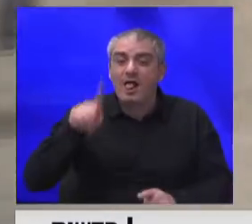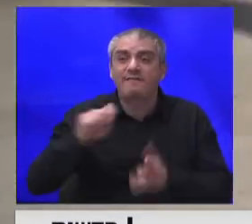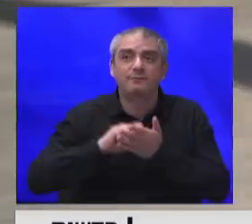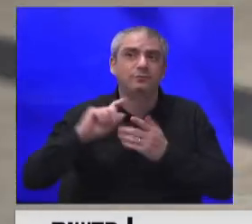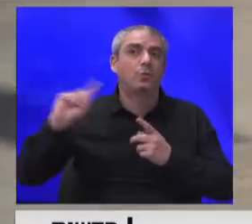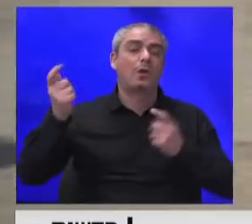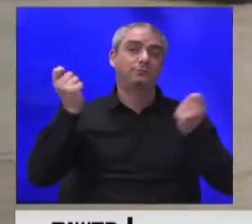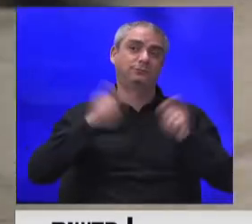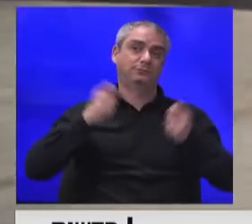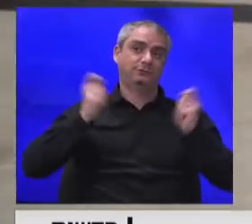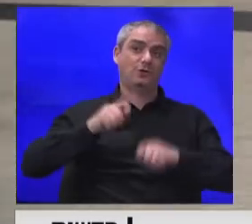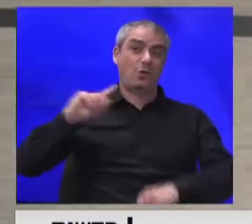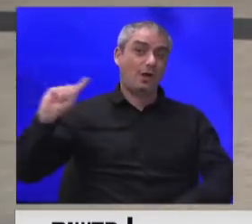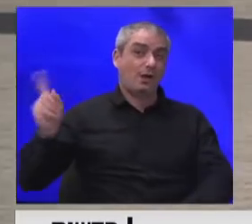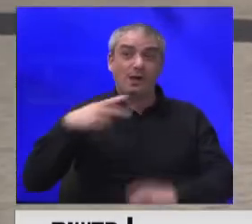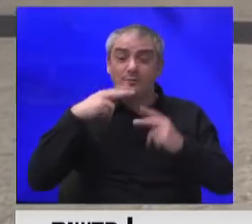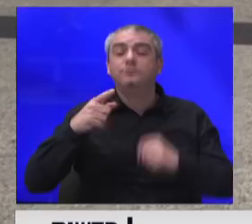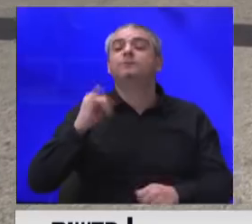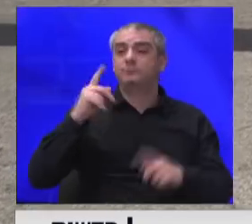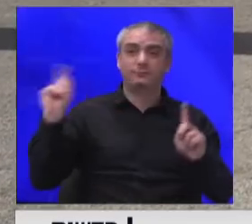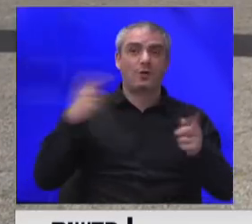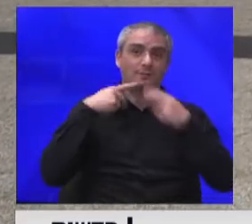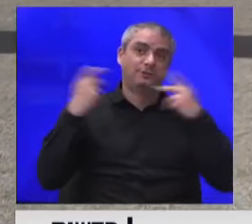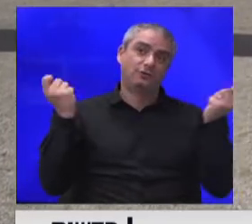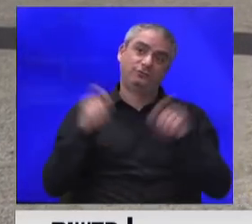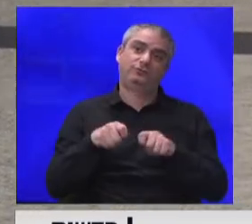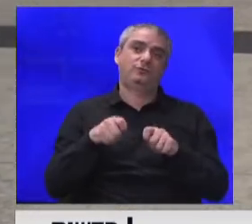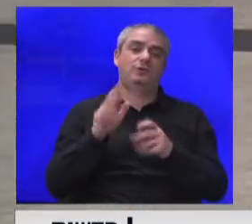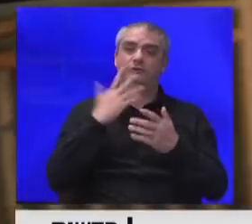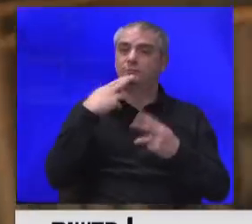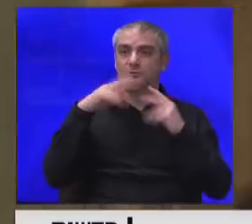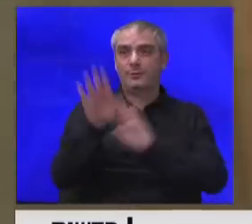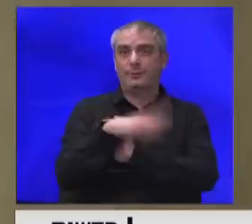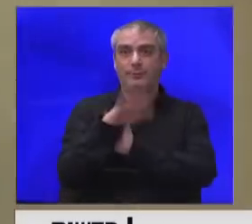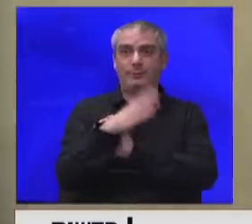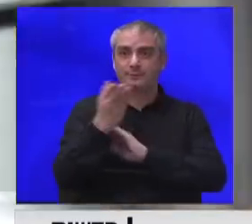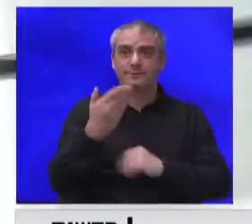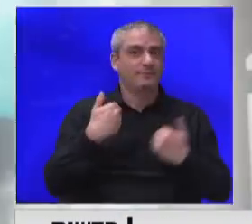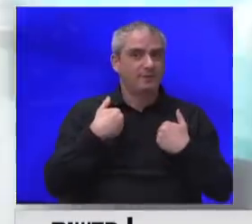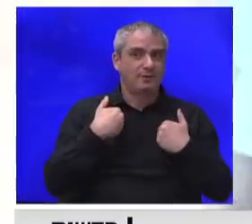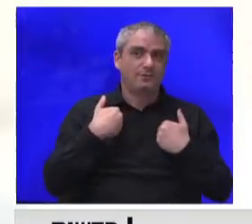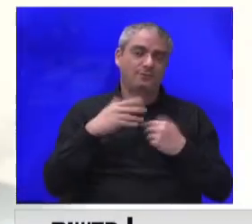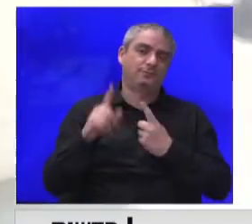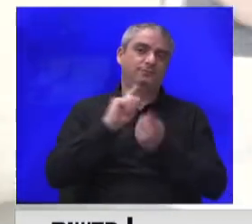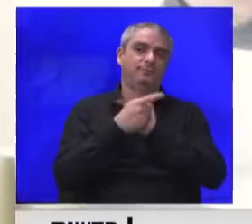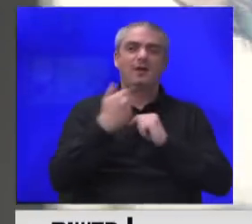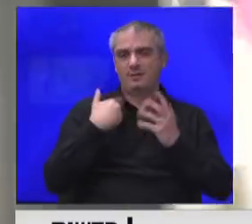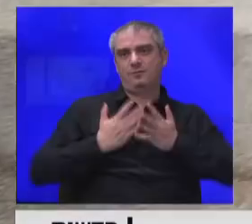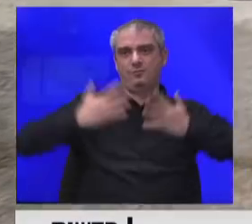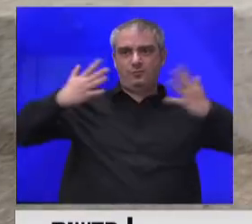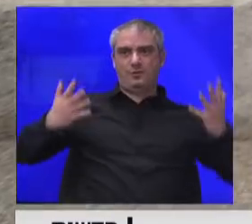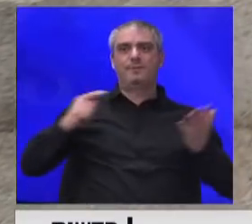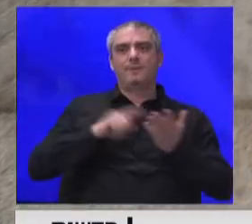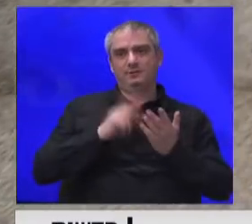כולם סגרו. כל זה מסעדות? כל זה מסעדות שסגרו, פה יש לך מסעדות ריקות. אנחנו ממלאים את הוואקום ולכן אנחנו גדולים ולכן יש